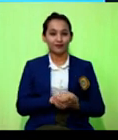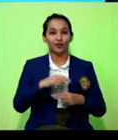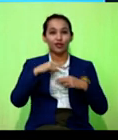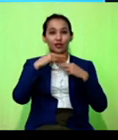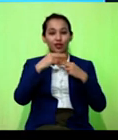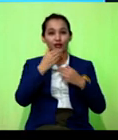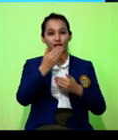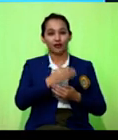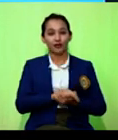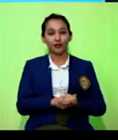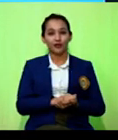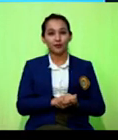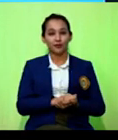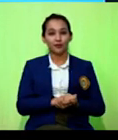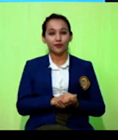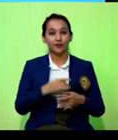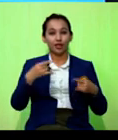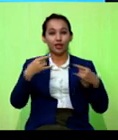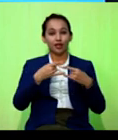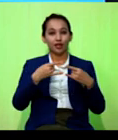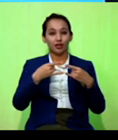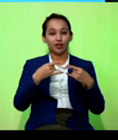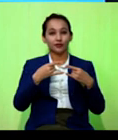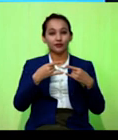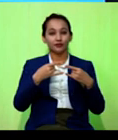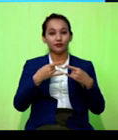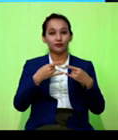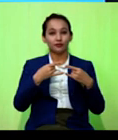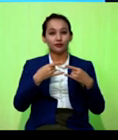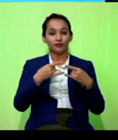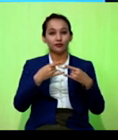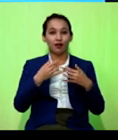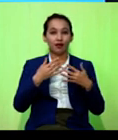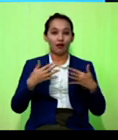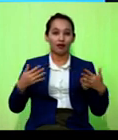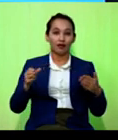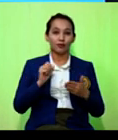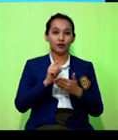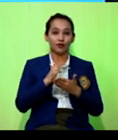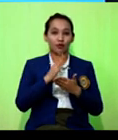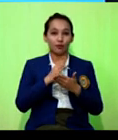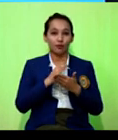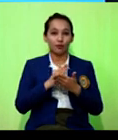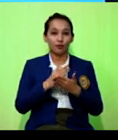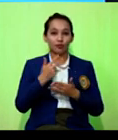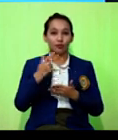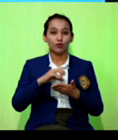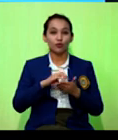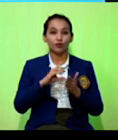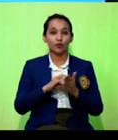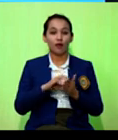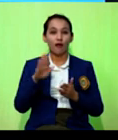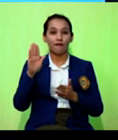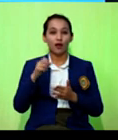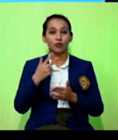Diqqat qiling. Ekranda sizga og'zaki misollar berilyapti. Bu yerda 3 xonali son bilan